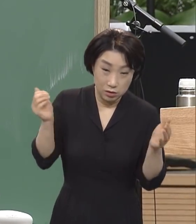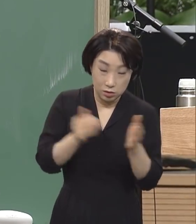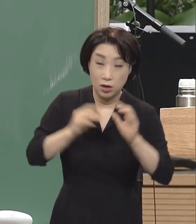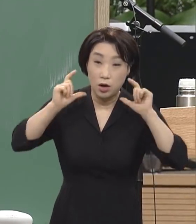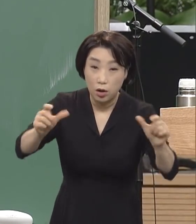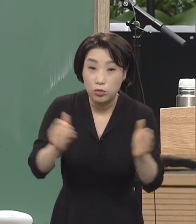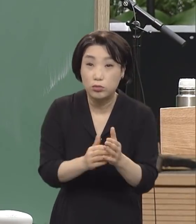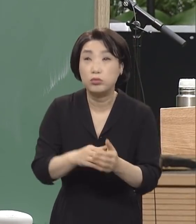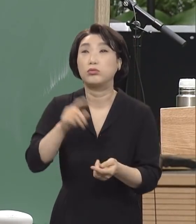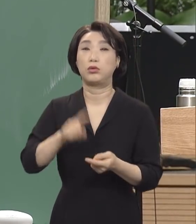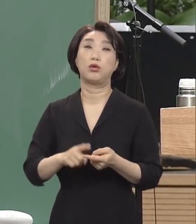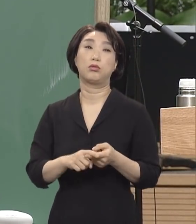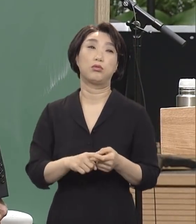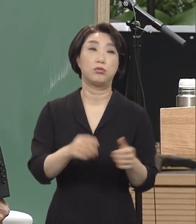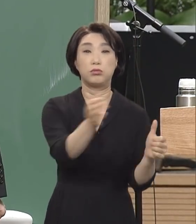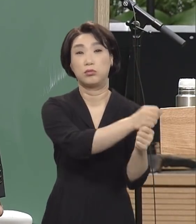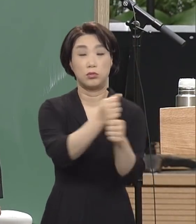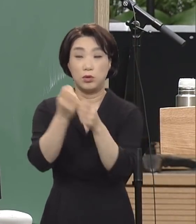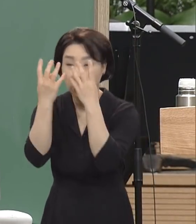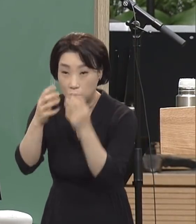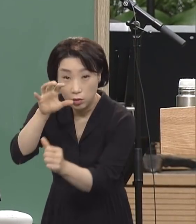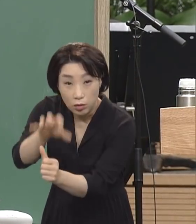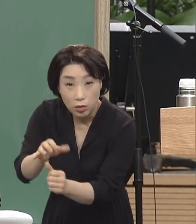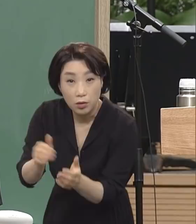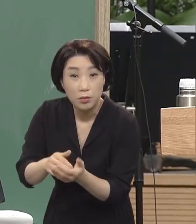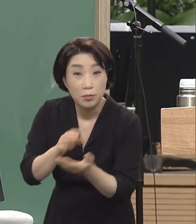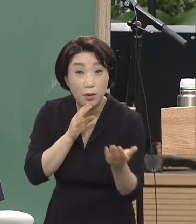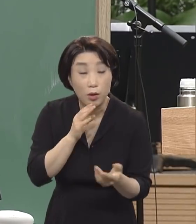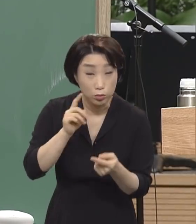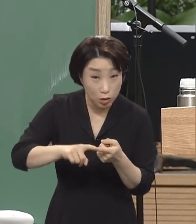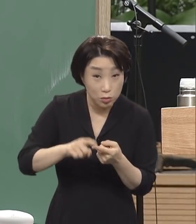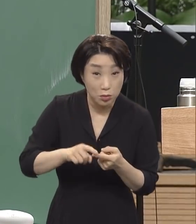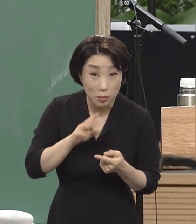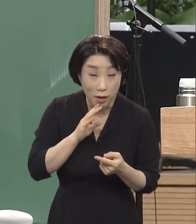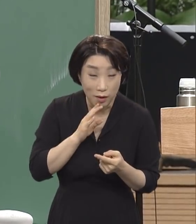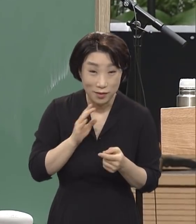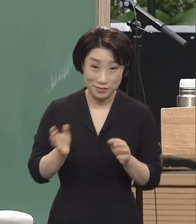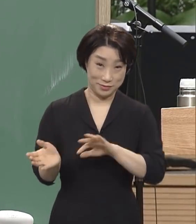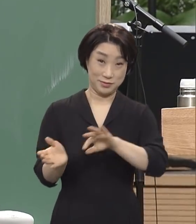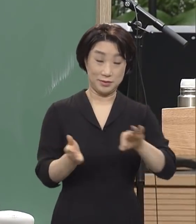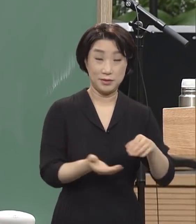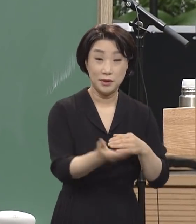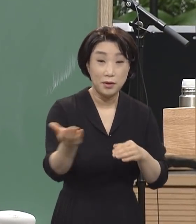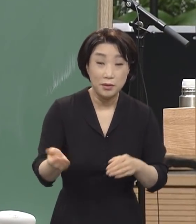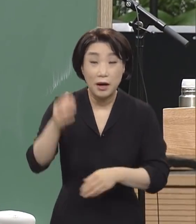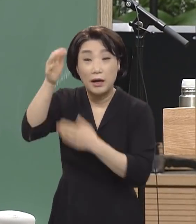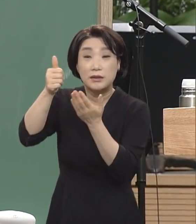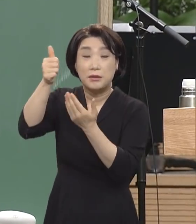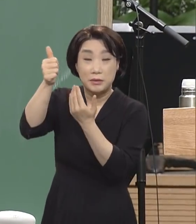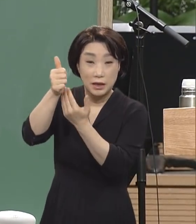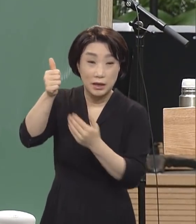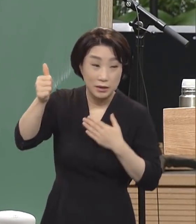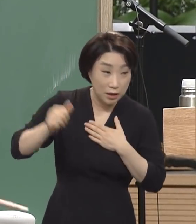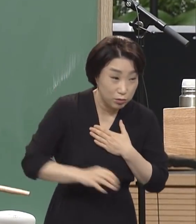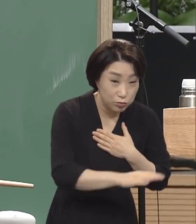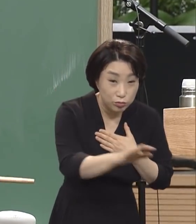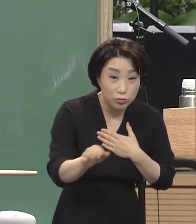법대로 판결하면 그대로 되는 거예요. 그대로 되는 거예요. 그러니까 하나님 앞에는